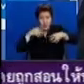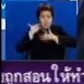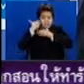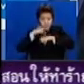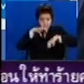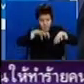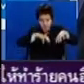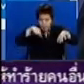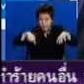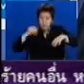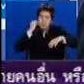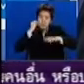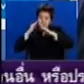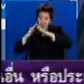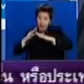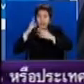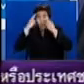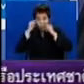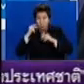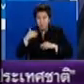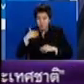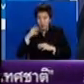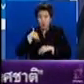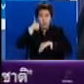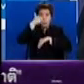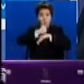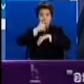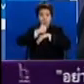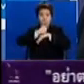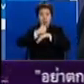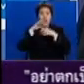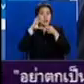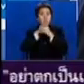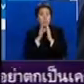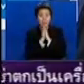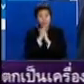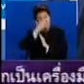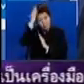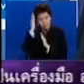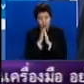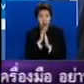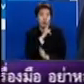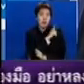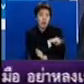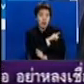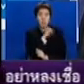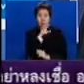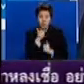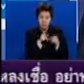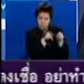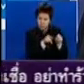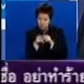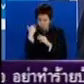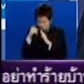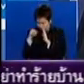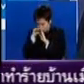ตย์แล้วก็บ้านพักนายกรัฐมนตรีนะครับพระราชครูวามเทพมุนีหัวหน้าพราหมณ์เทวสถานบวชพราหมณ์เสาชิงช้าเห็นว่าพิธีกรรมนี้ไม่มีบัญญัติ